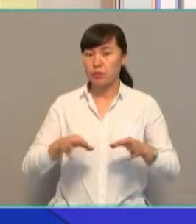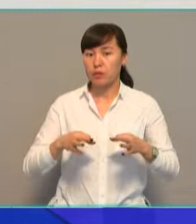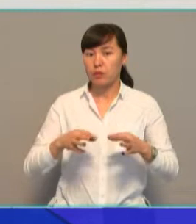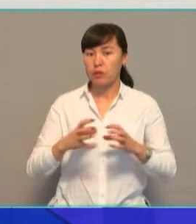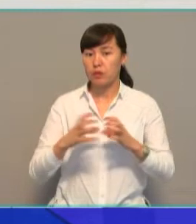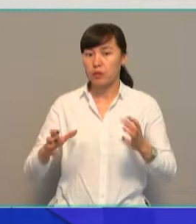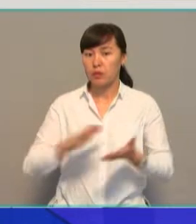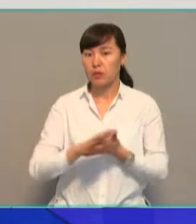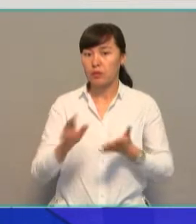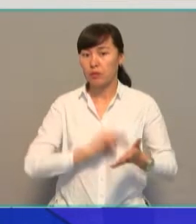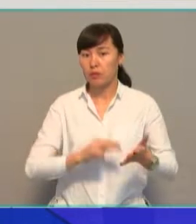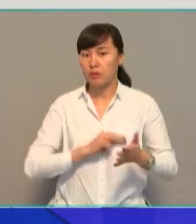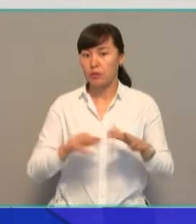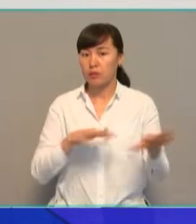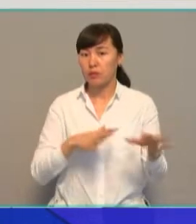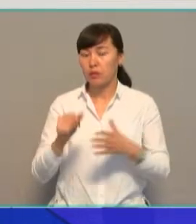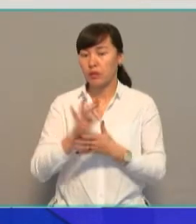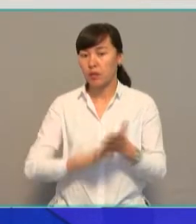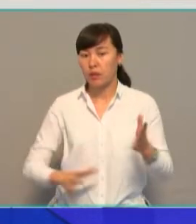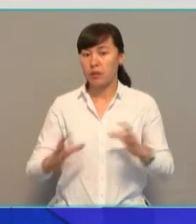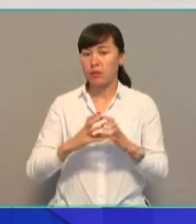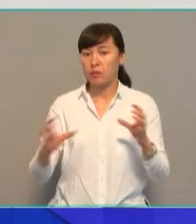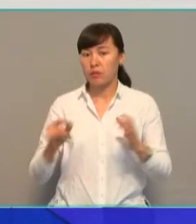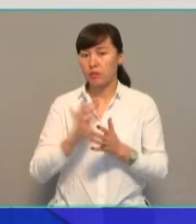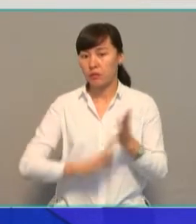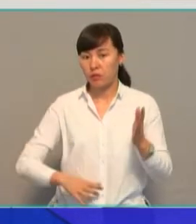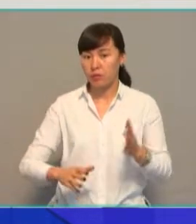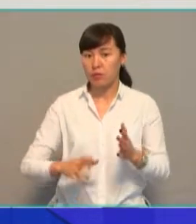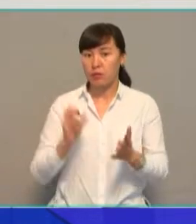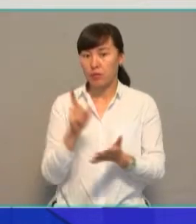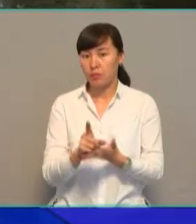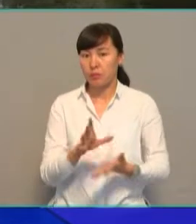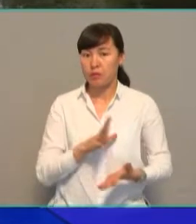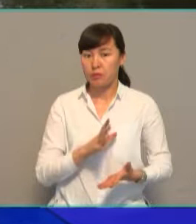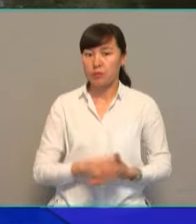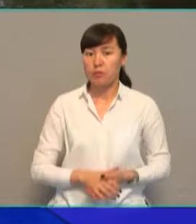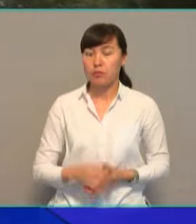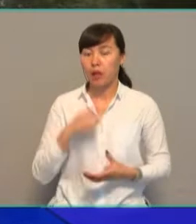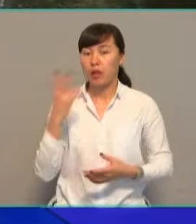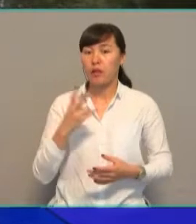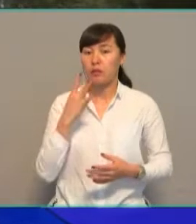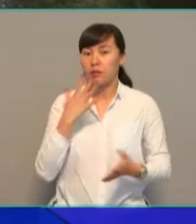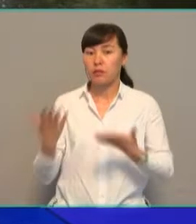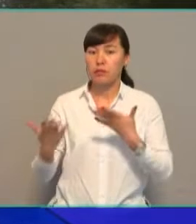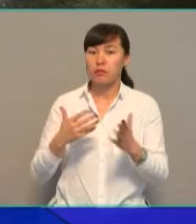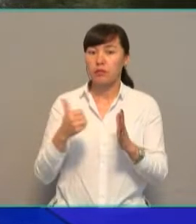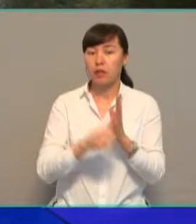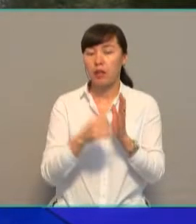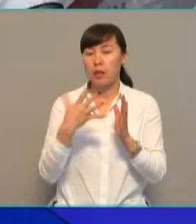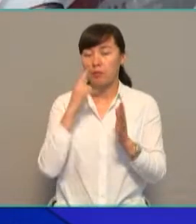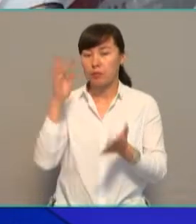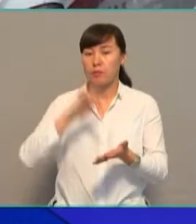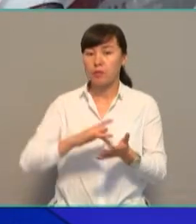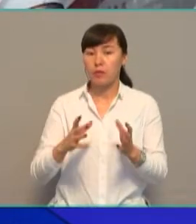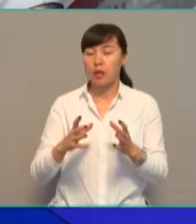автобустарына дезинфекциялық шараларын жүргізіп, ары қарай рейстерін жалғастыру міндетті түрде. Айтқандай, шетелден келген 65